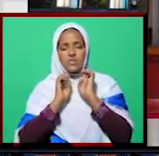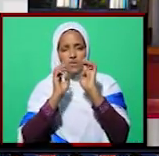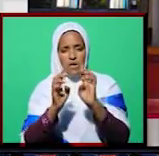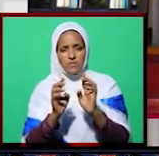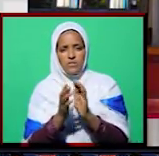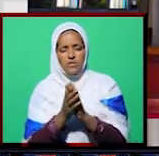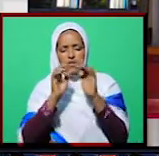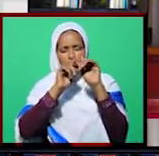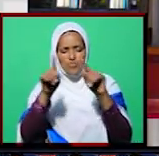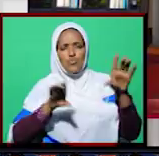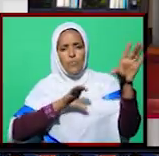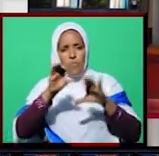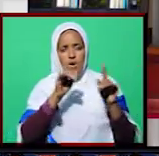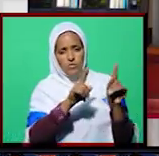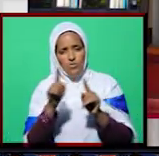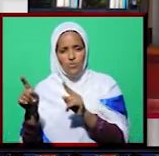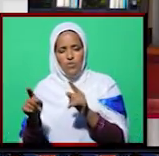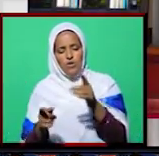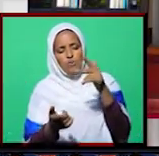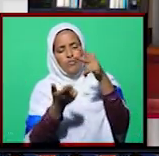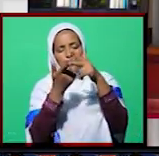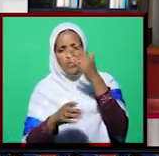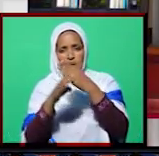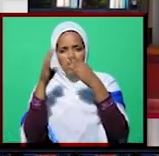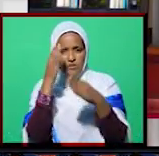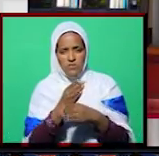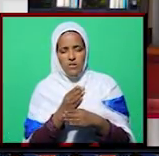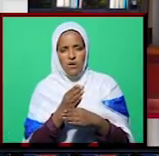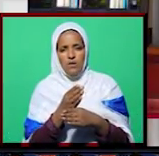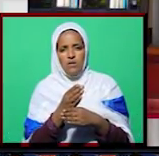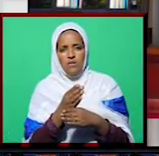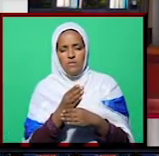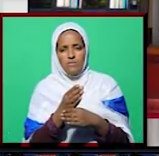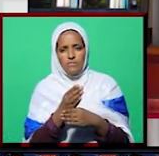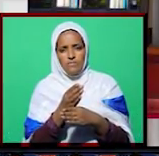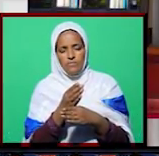ሌላው ቅዳሴን ልዩ የሚያደርገው ደግሞ በሶስተኛ ደረጃ